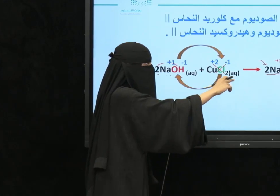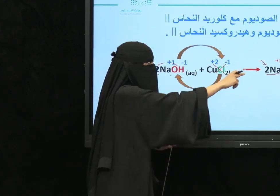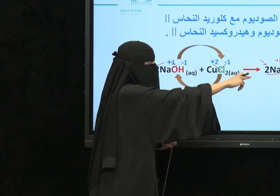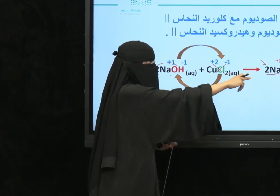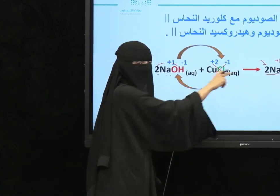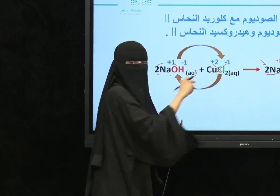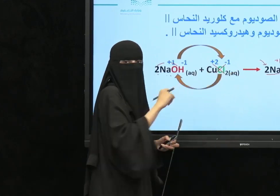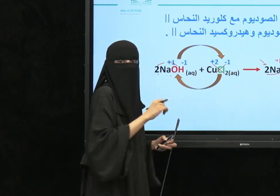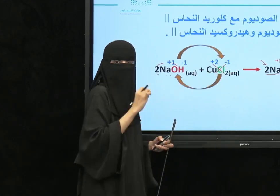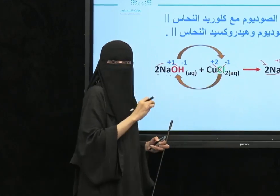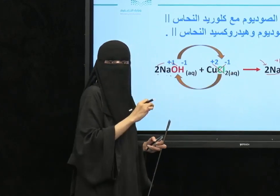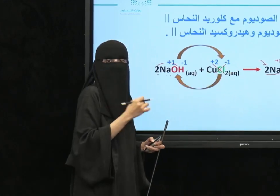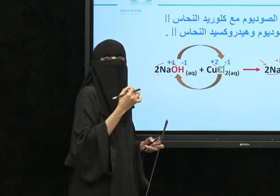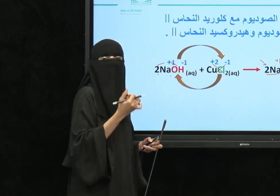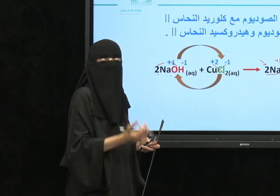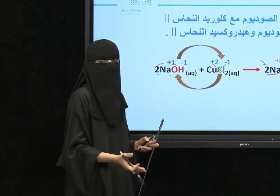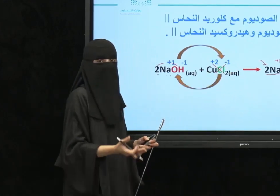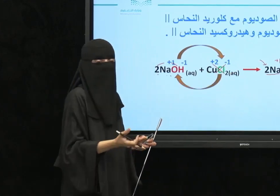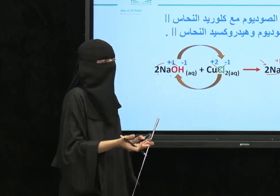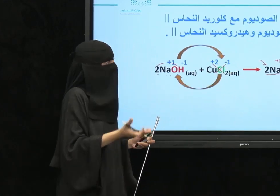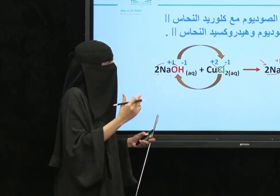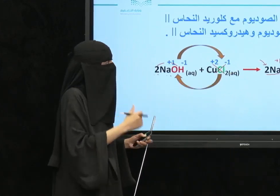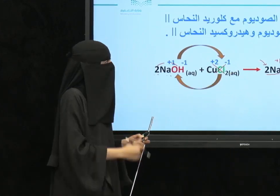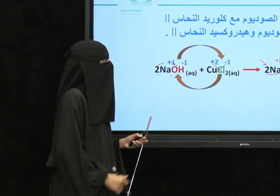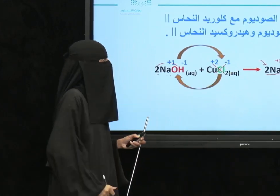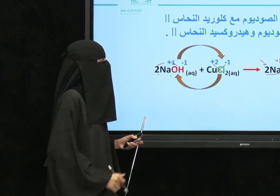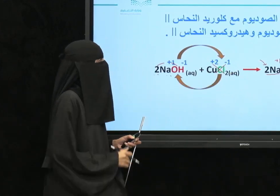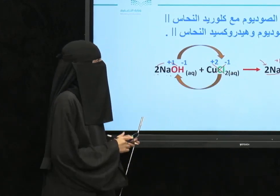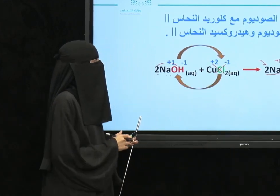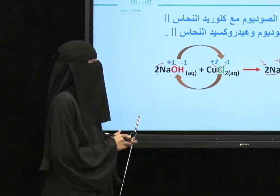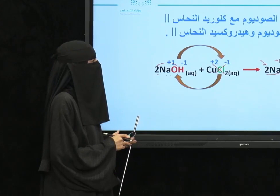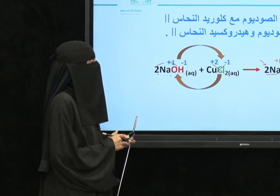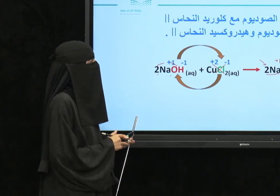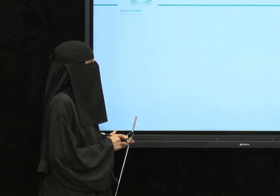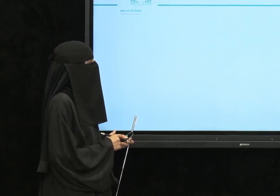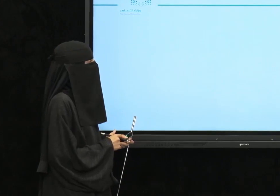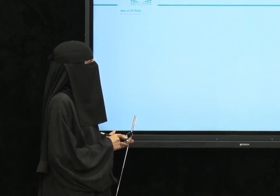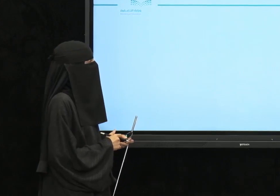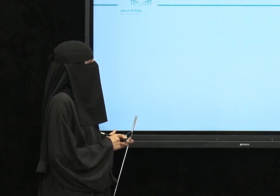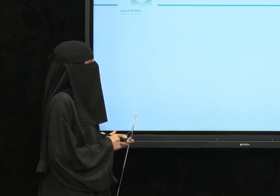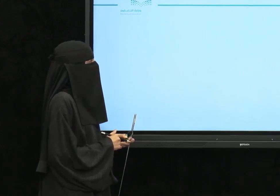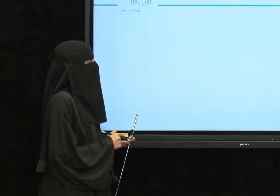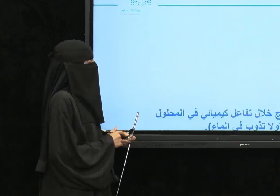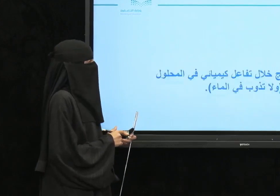مع المحاليل كناتج راسب. لنرى المعادلة التي تليها